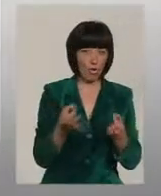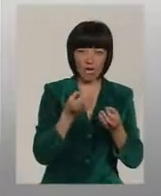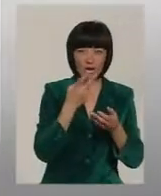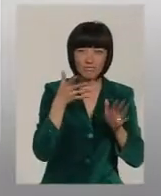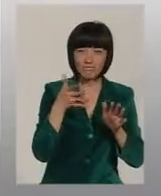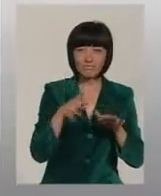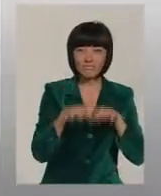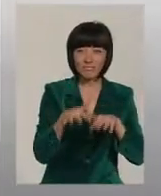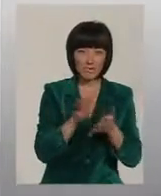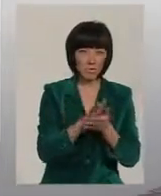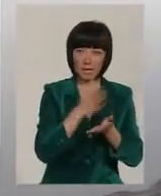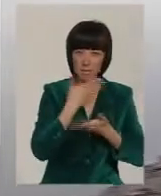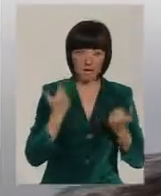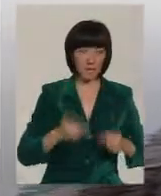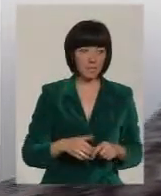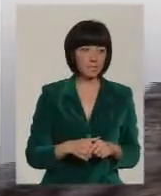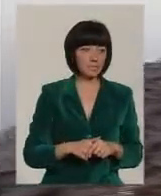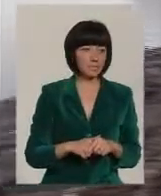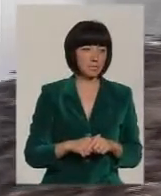притікає.